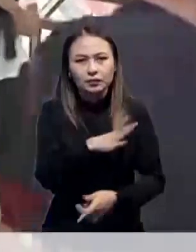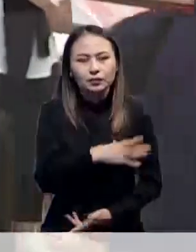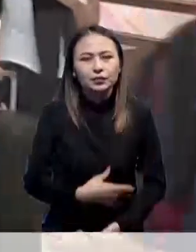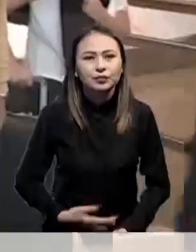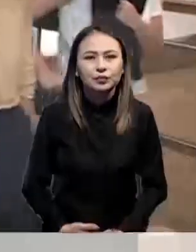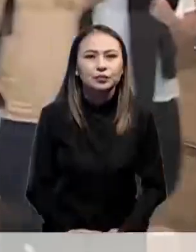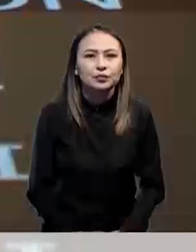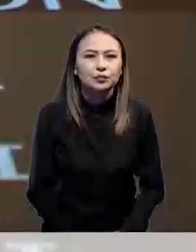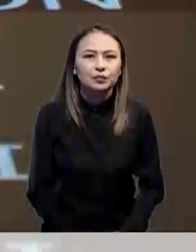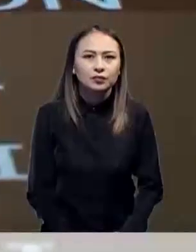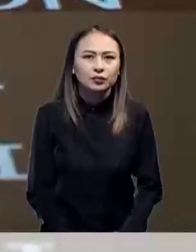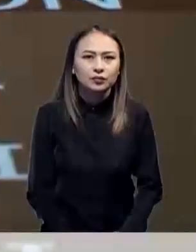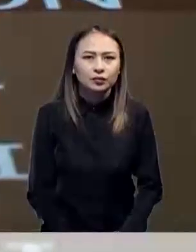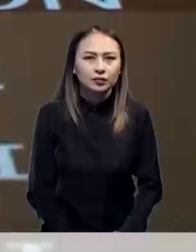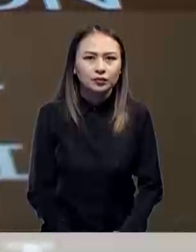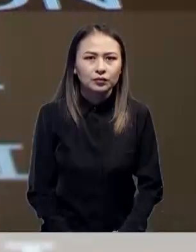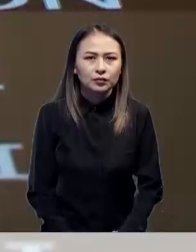жатыр.